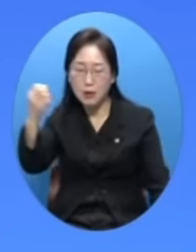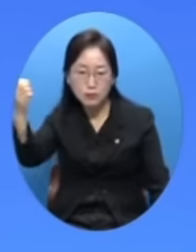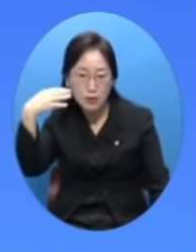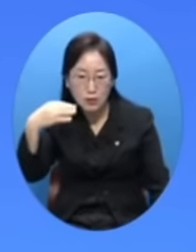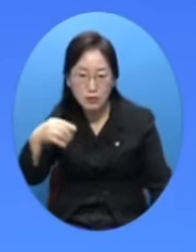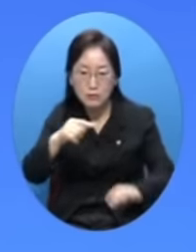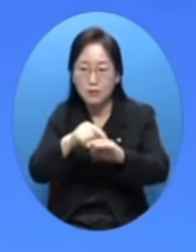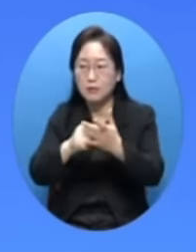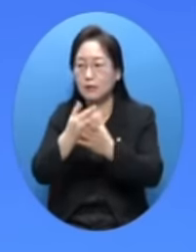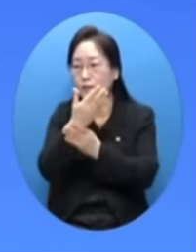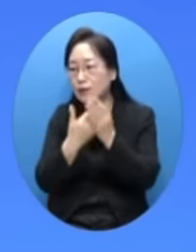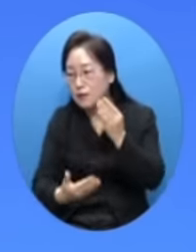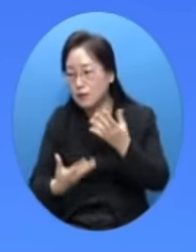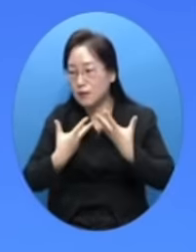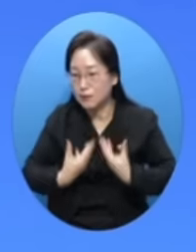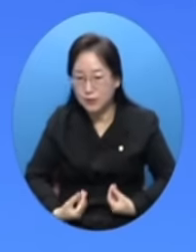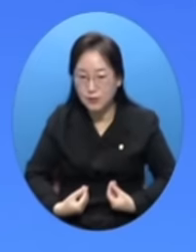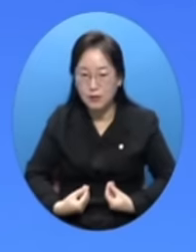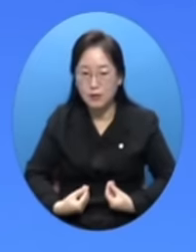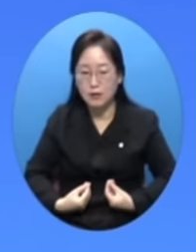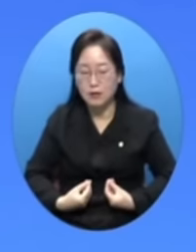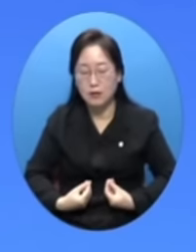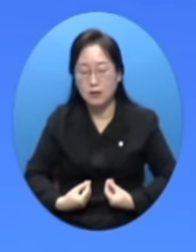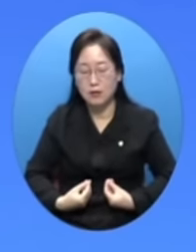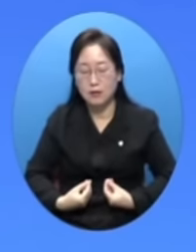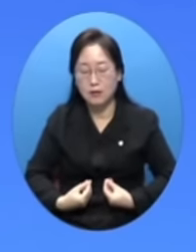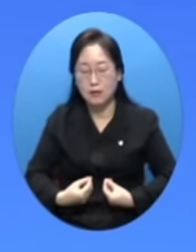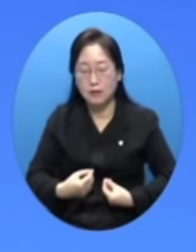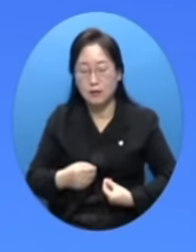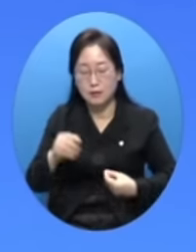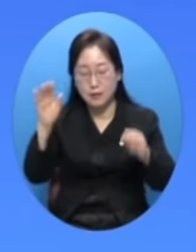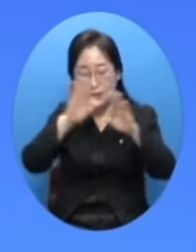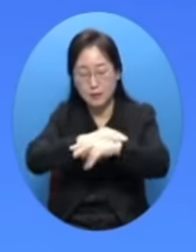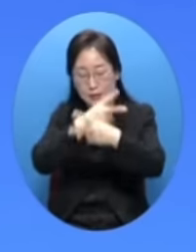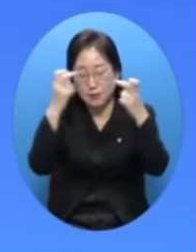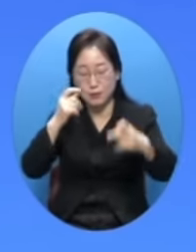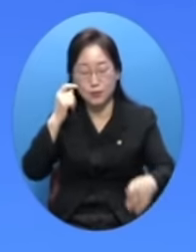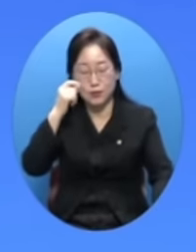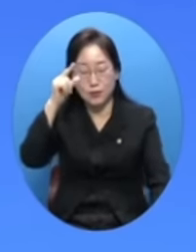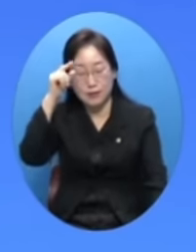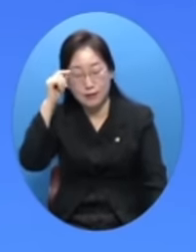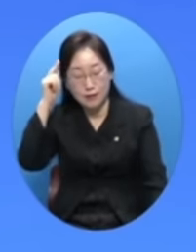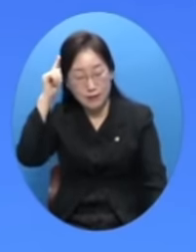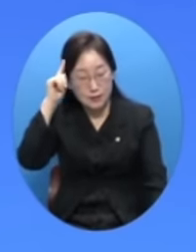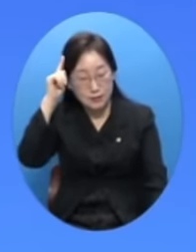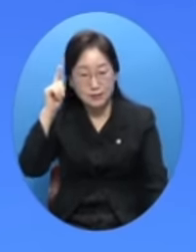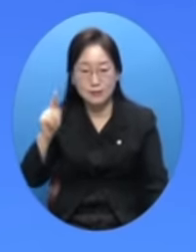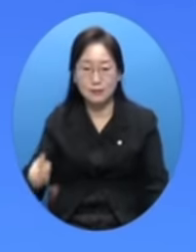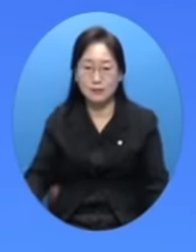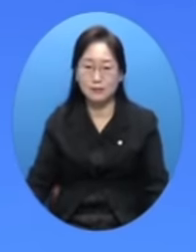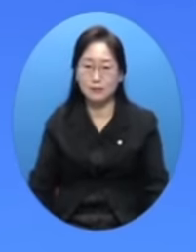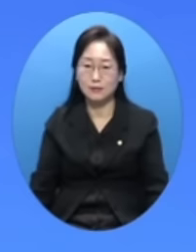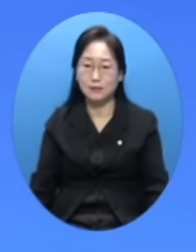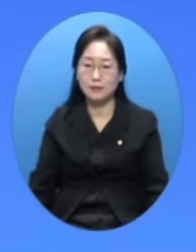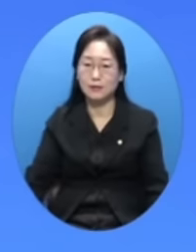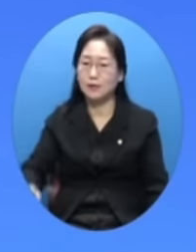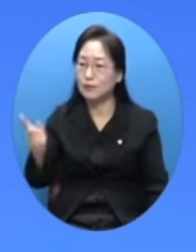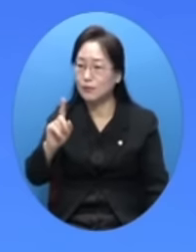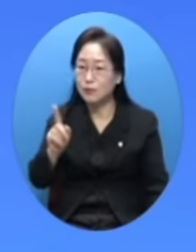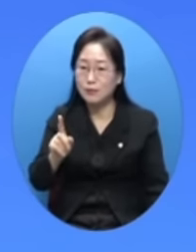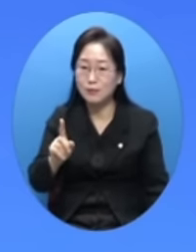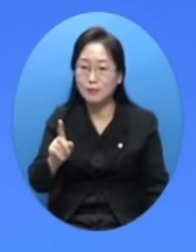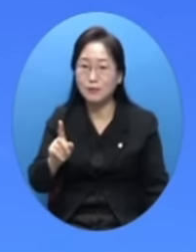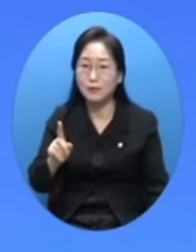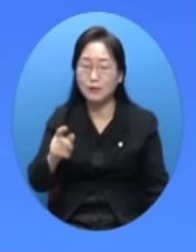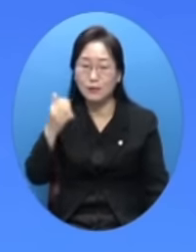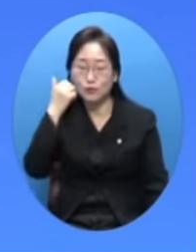낙심하고 절망해서 스스로 무너지고 밤에 잠을 자지 못하고 괴로워하고 뭐